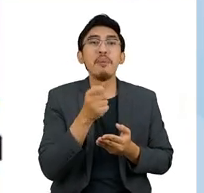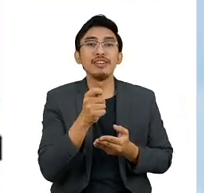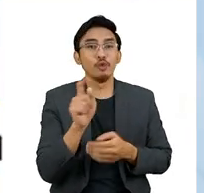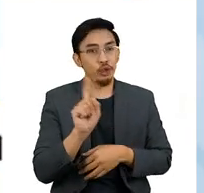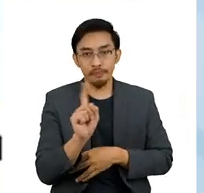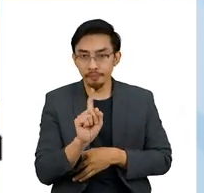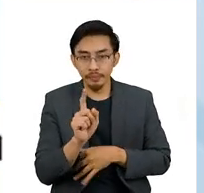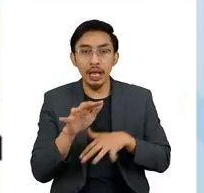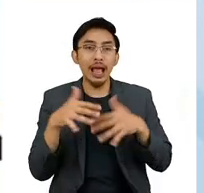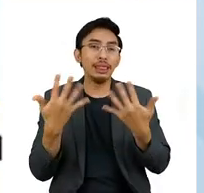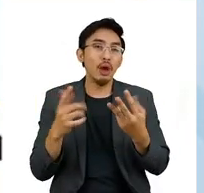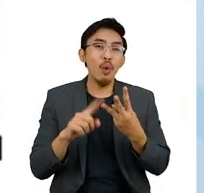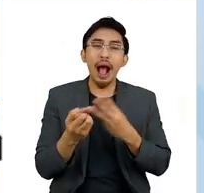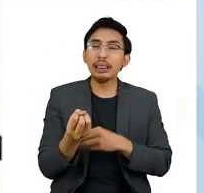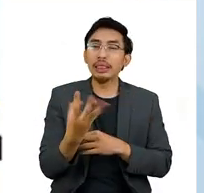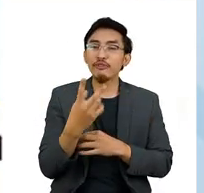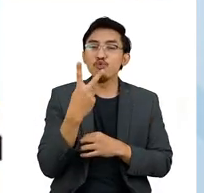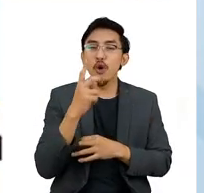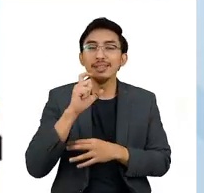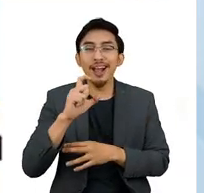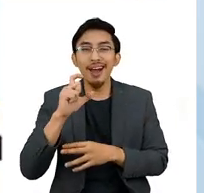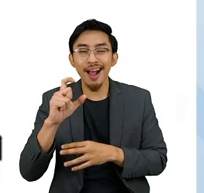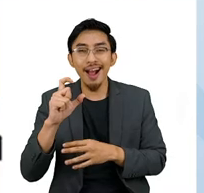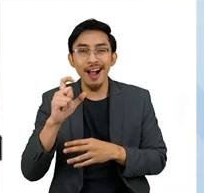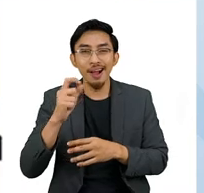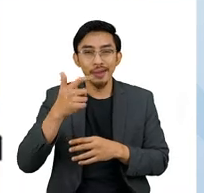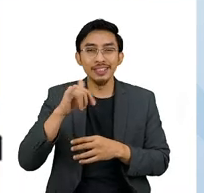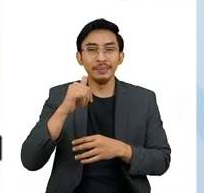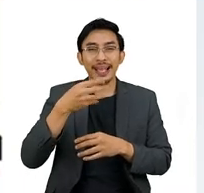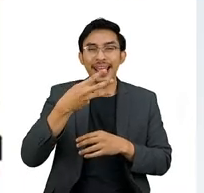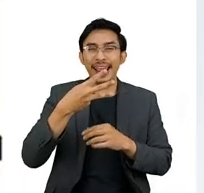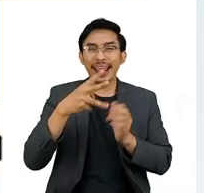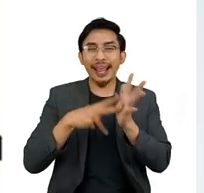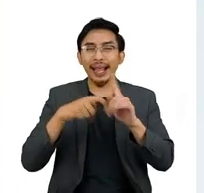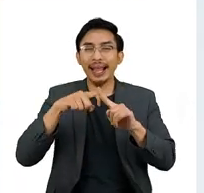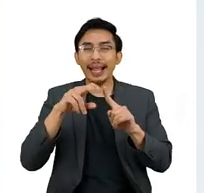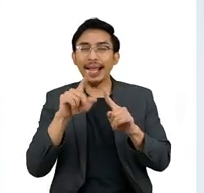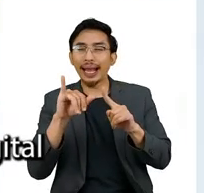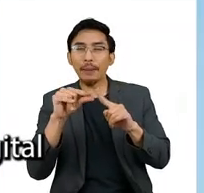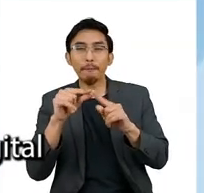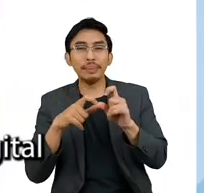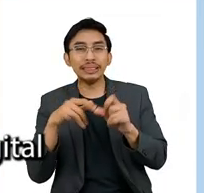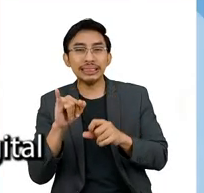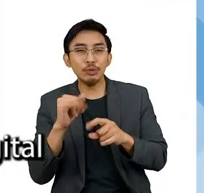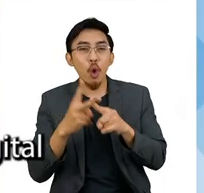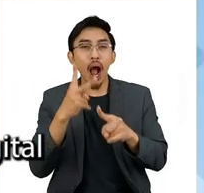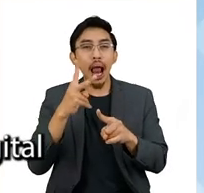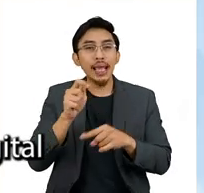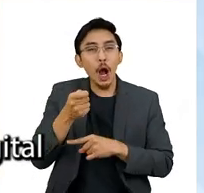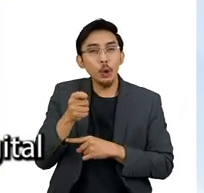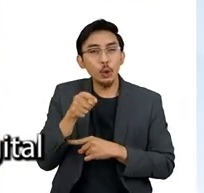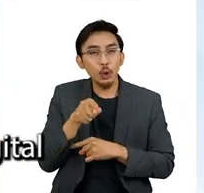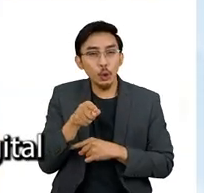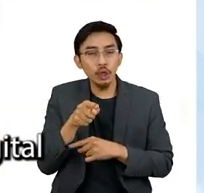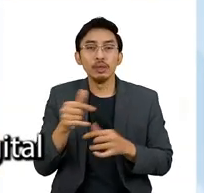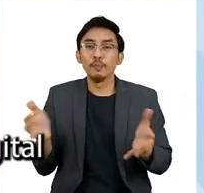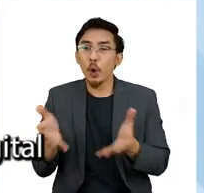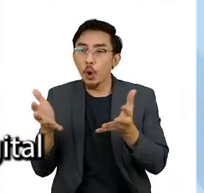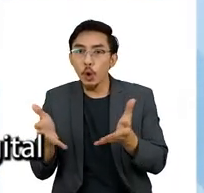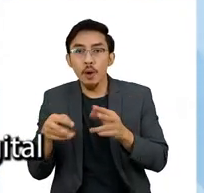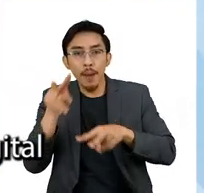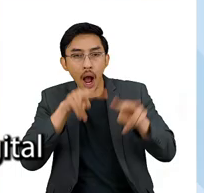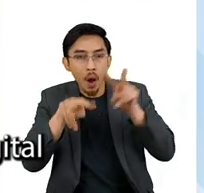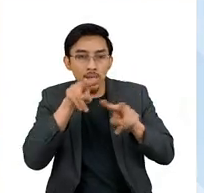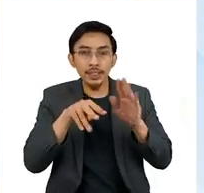mengaktifkan otentikasi dua faktor dan enkripsi dan banyak lagi mendorong dan mengawasi kebijakan serta